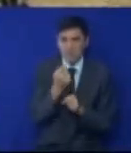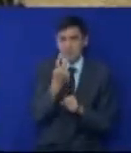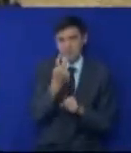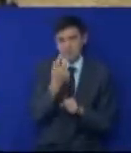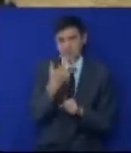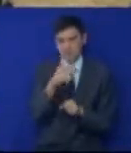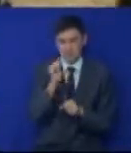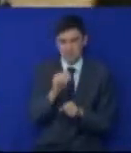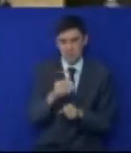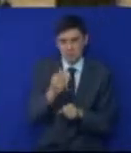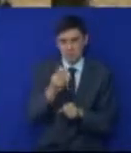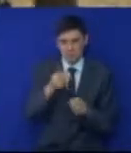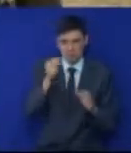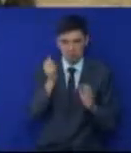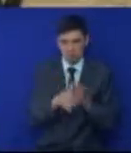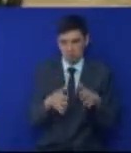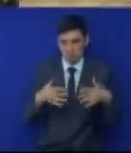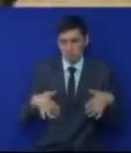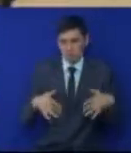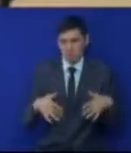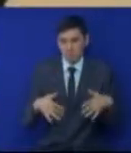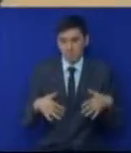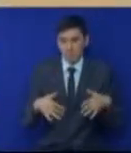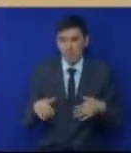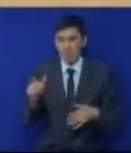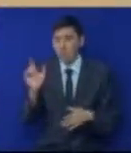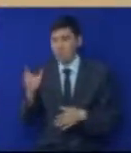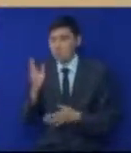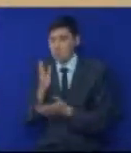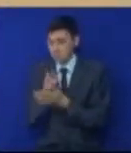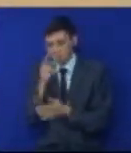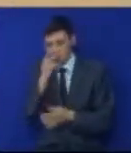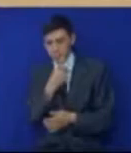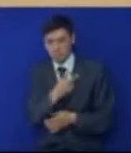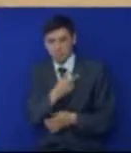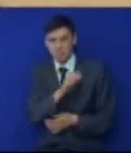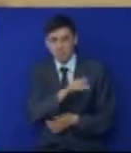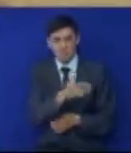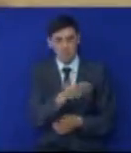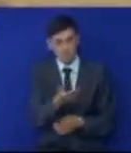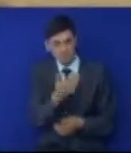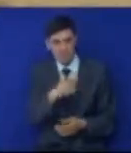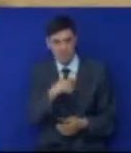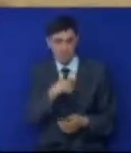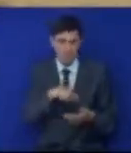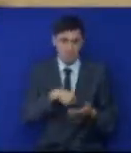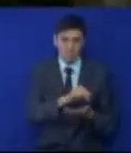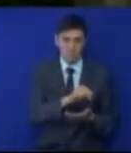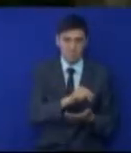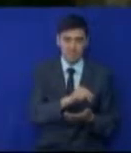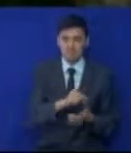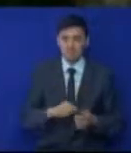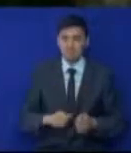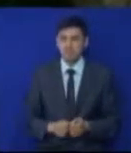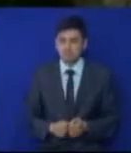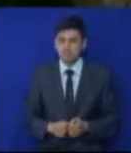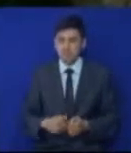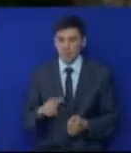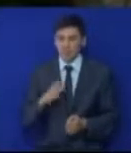теңгеден астам қаражат жұмсағанын айтады. Көргендердің арасында тіпті сатуға ұсыныс жасағандар бар екен. Ұсыныс